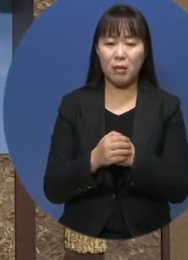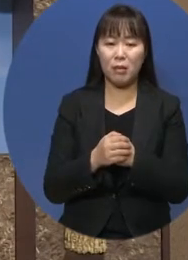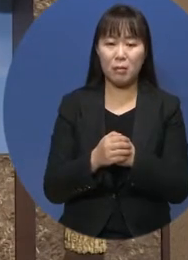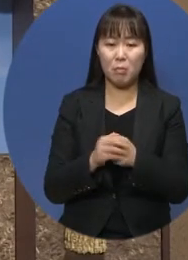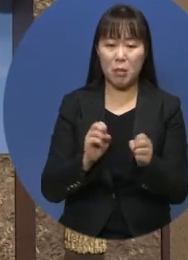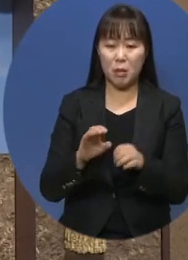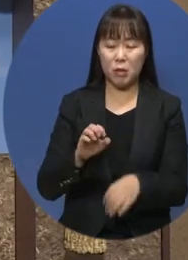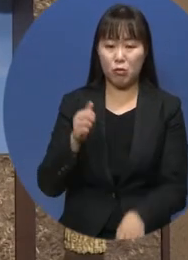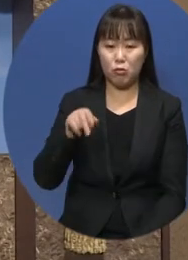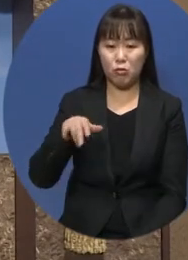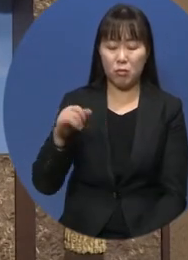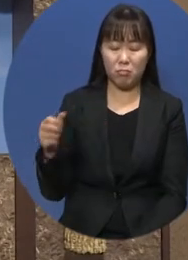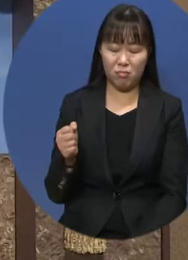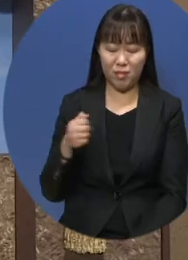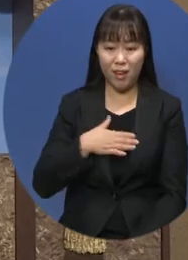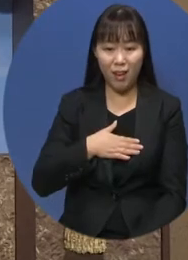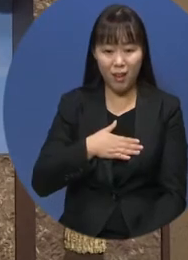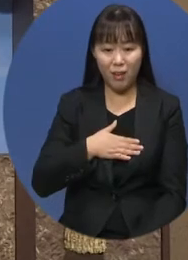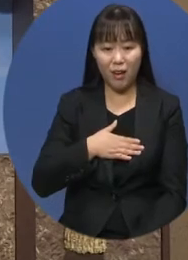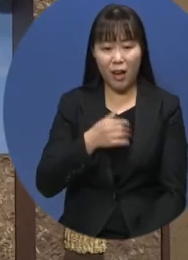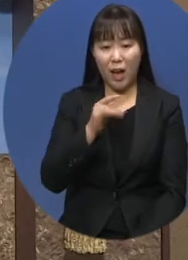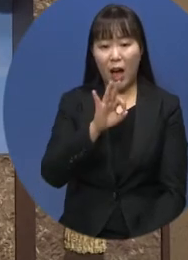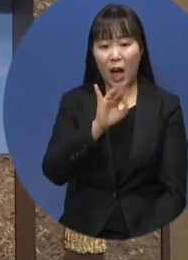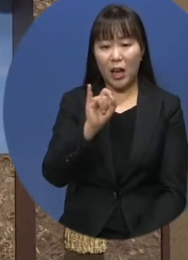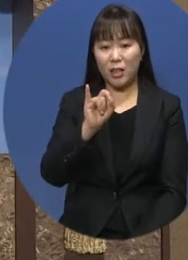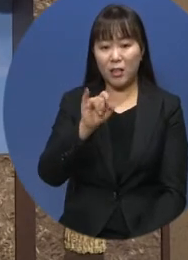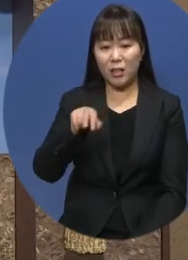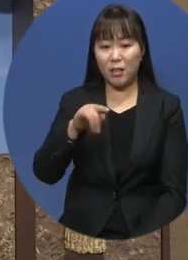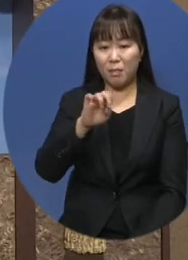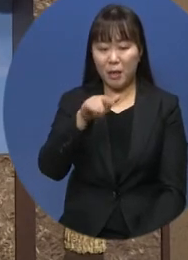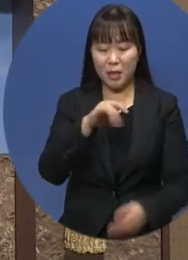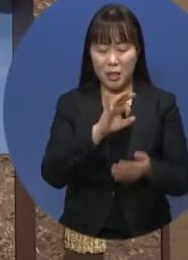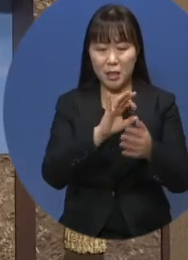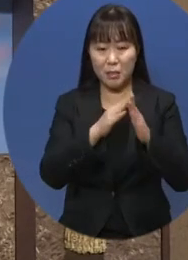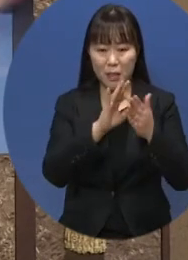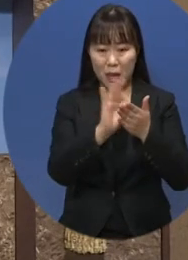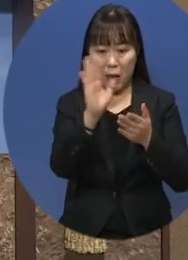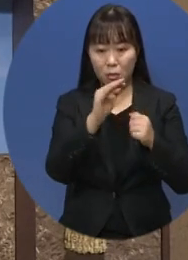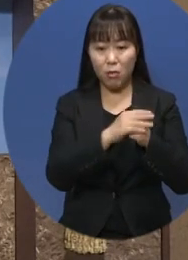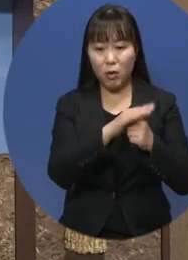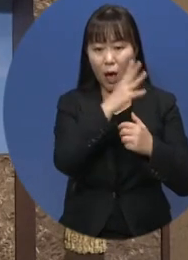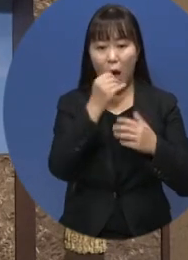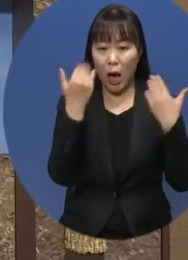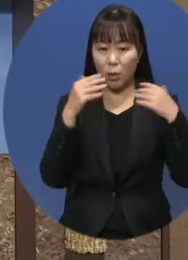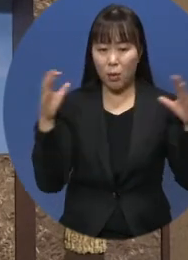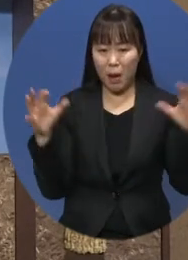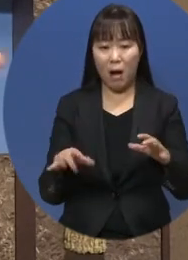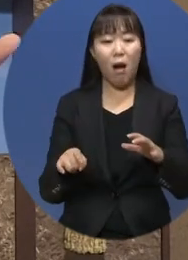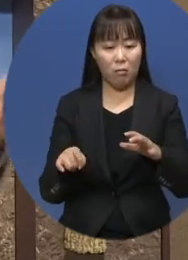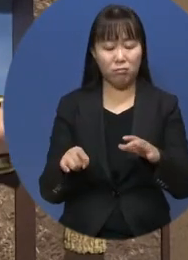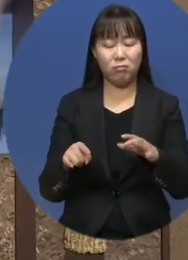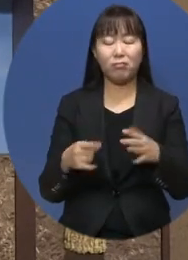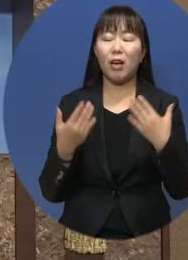나세요 야 우리가 아이 스펙 집에 있는 아이스팩 해 척 에서 학교로 모자 학교에서 다 수거해서